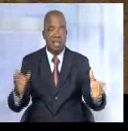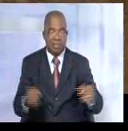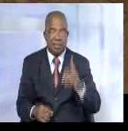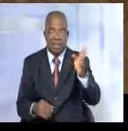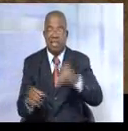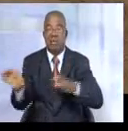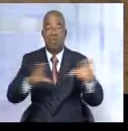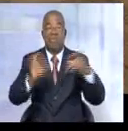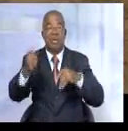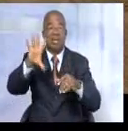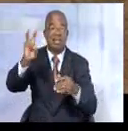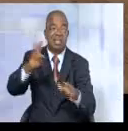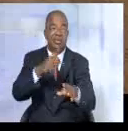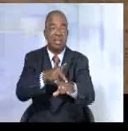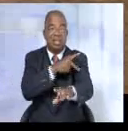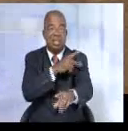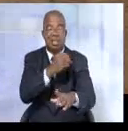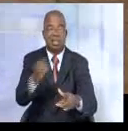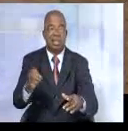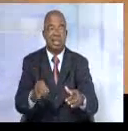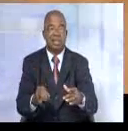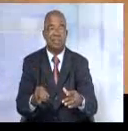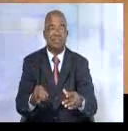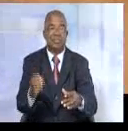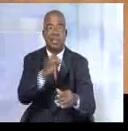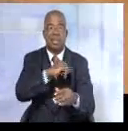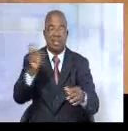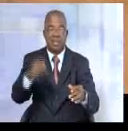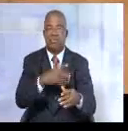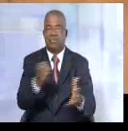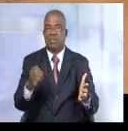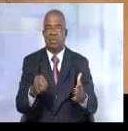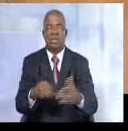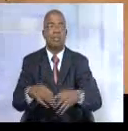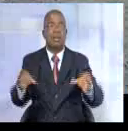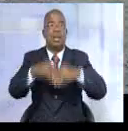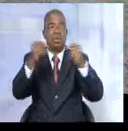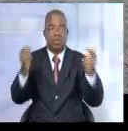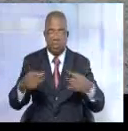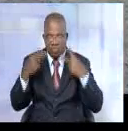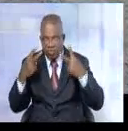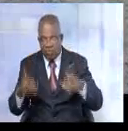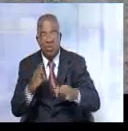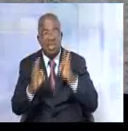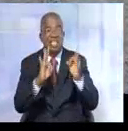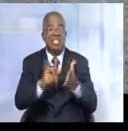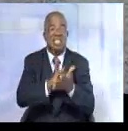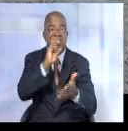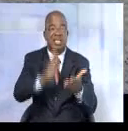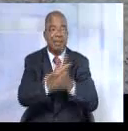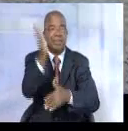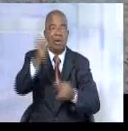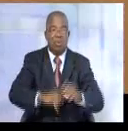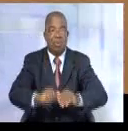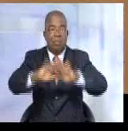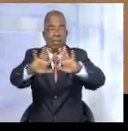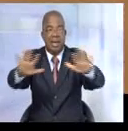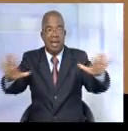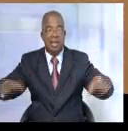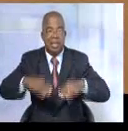18 km. Débroussement sur 13 km, traitement de sol sur 9 km, remblai de sable et couches de